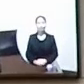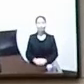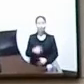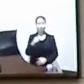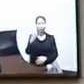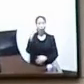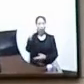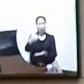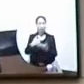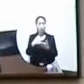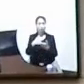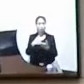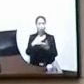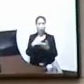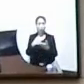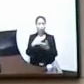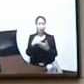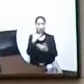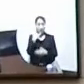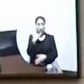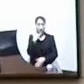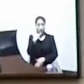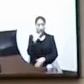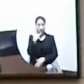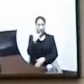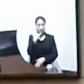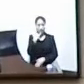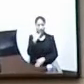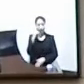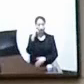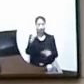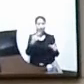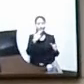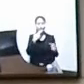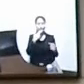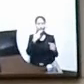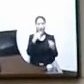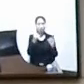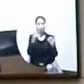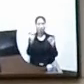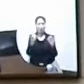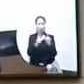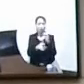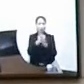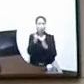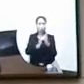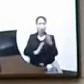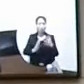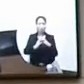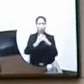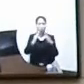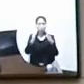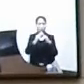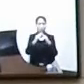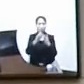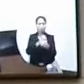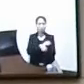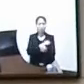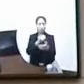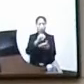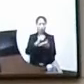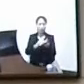본안건을 원안대로 가결하고자 하는 얘기 없으십니까? 의의가 없으므로 의사일정 제10항 안동시 공공실거주택 특별가계설치